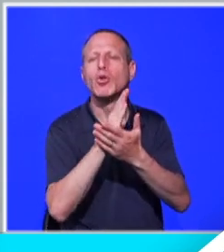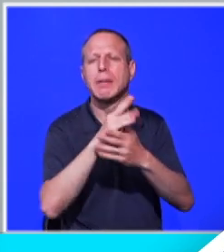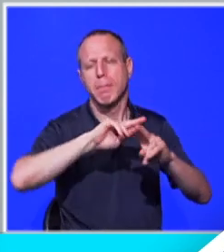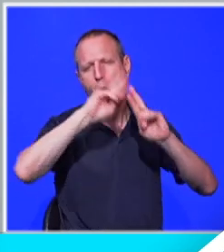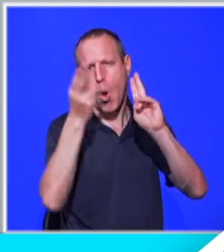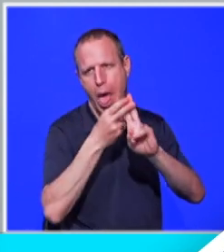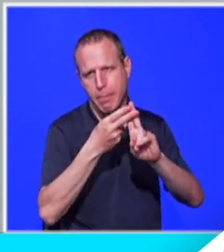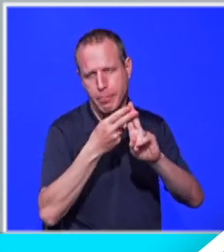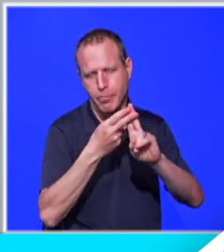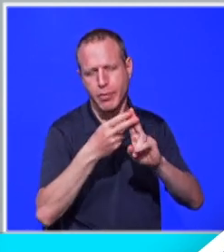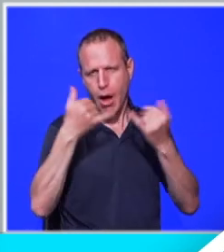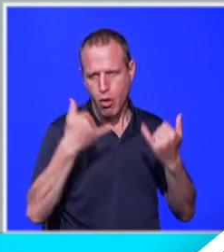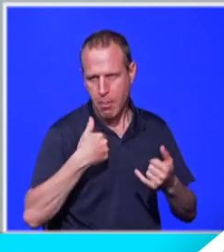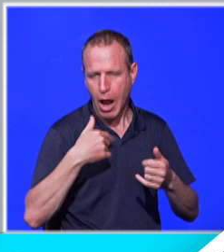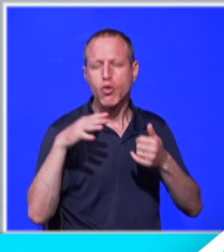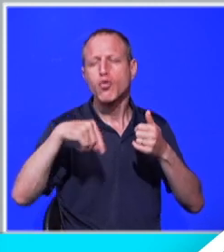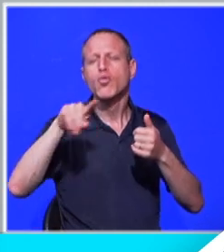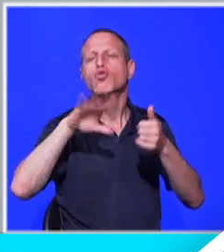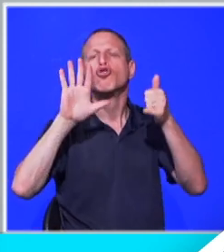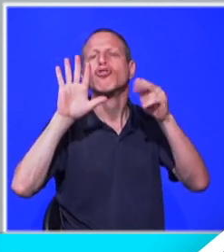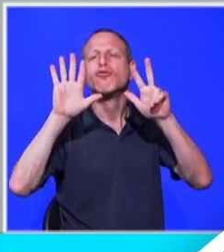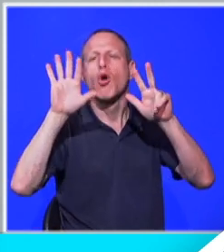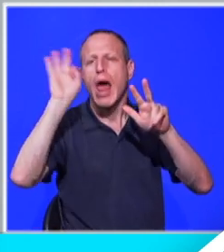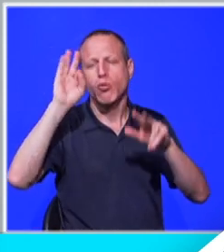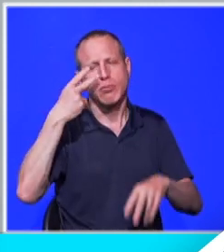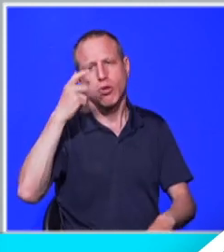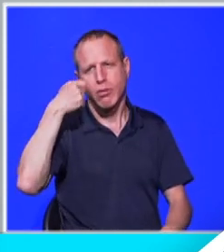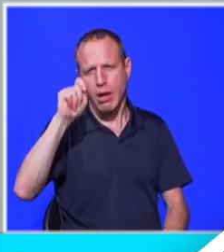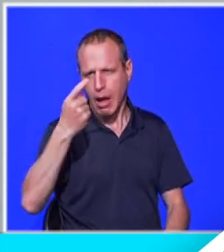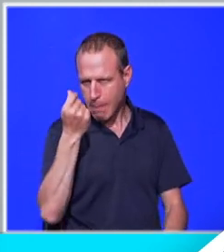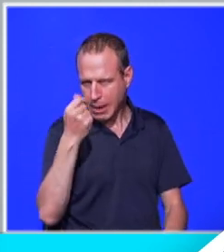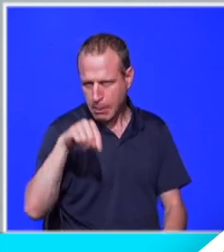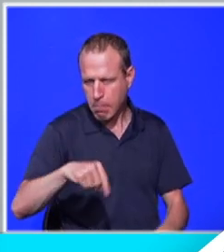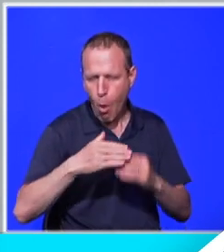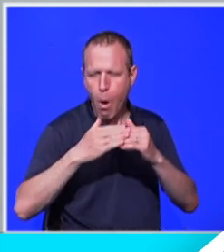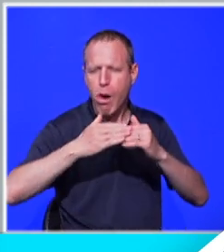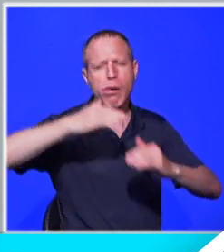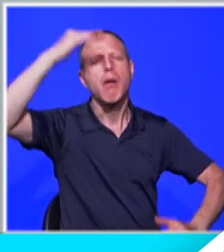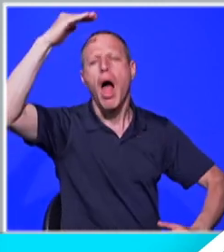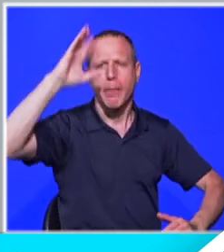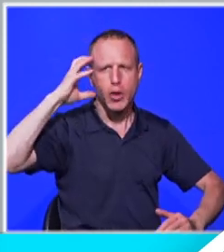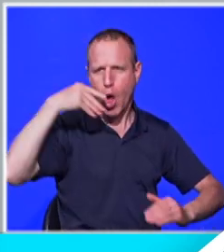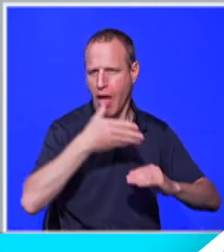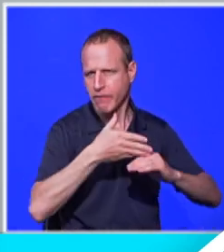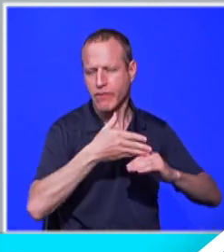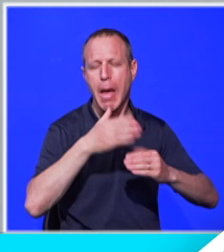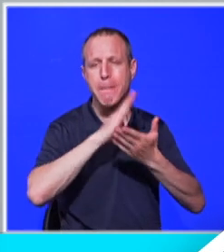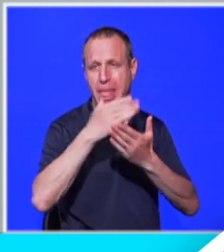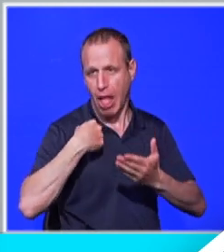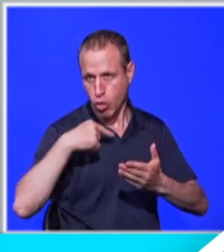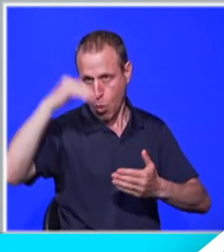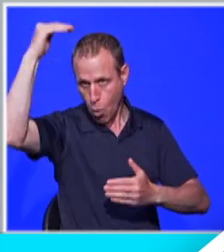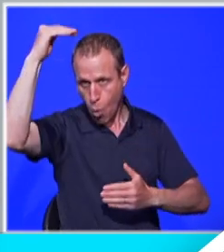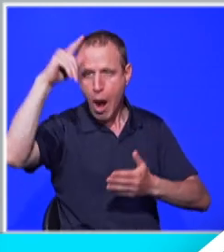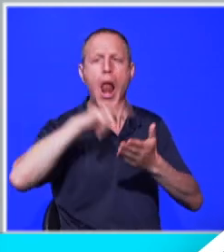בעולם. היום אנחנו 68% יותר יקר. המחירים פה פתחו פער מטורף בינינו לבין העולם, או